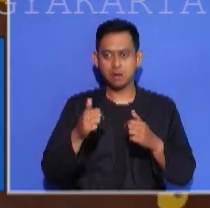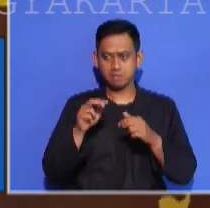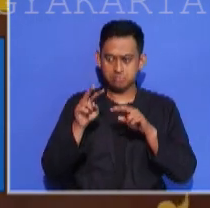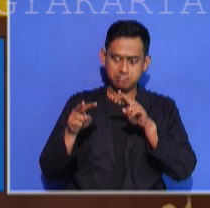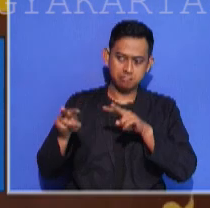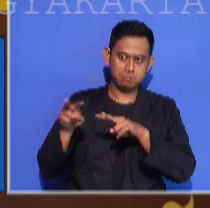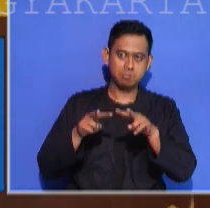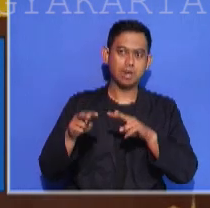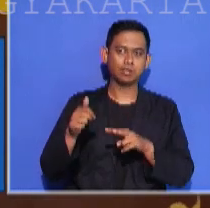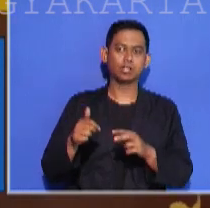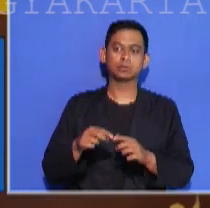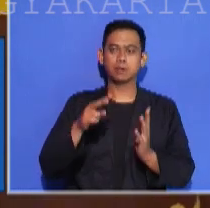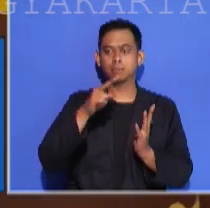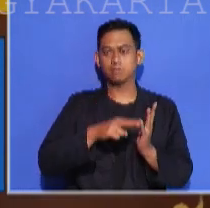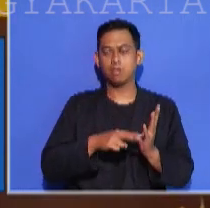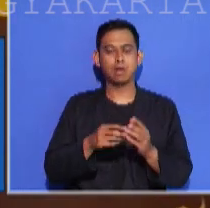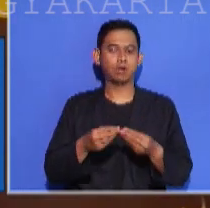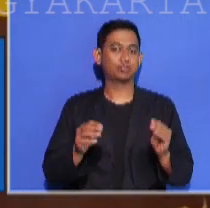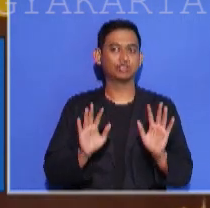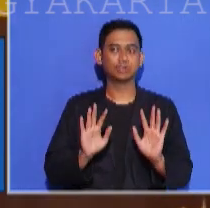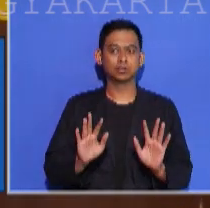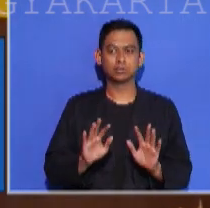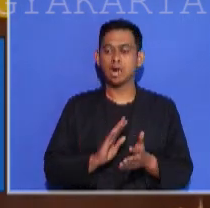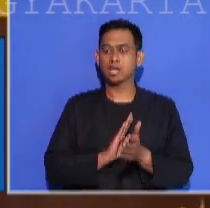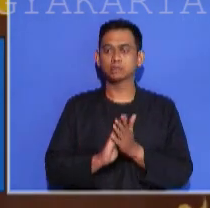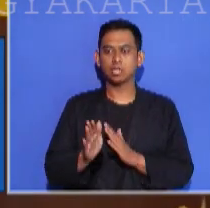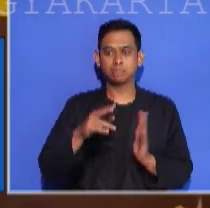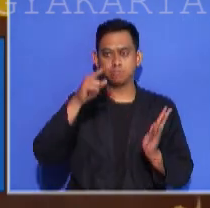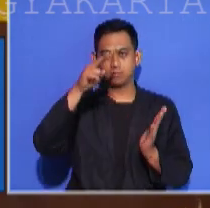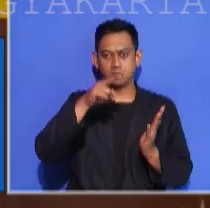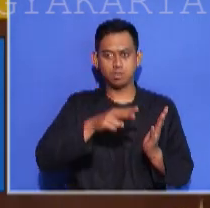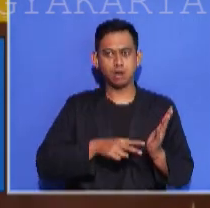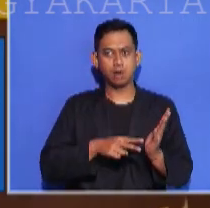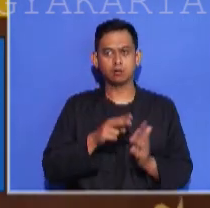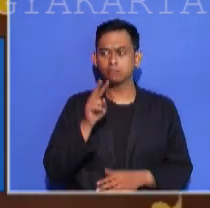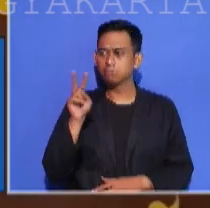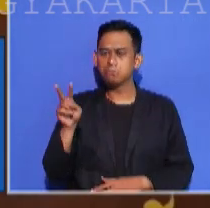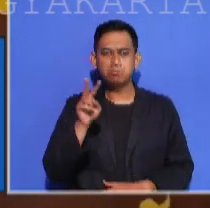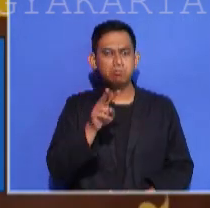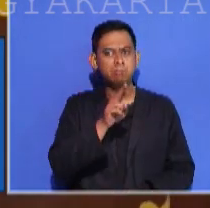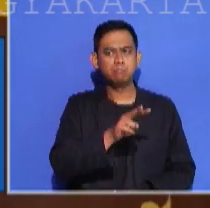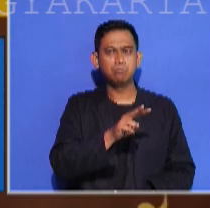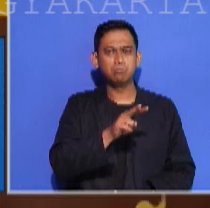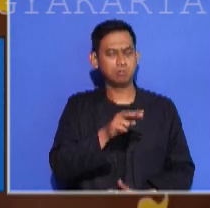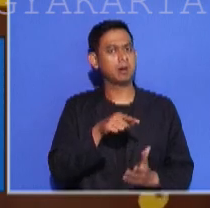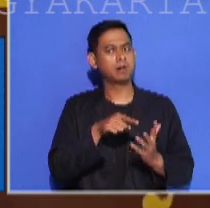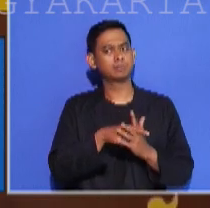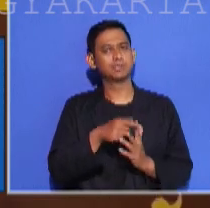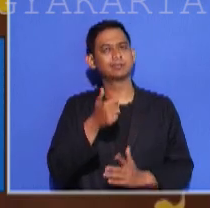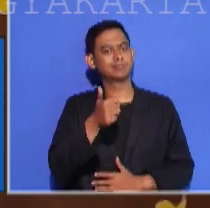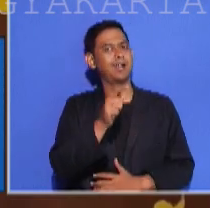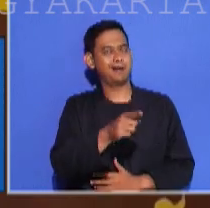sisi textbook, tetapi bisa langsung mengamati, langsung mempraktekkan yang sudah punya hak pilih, itu terkait dengan,